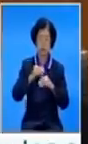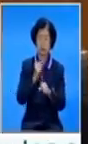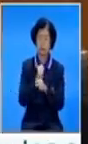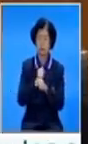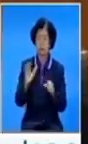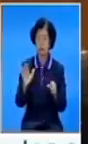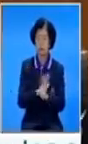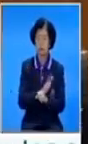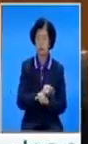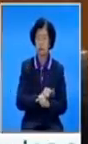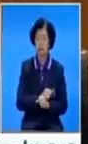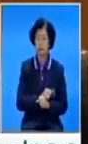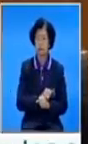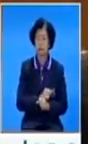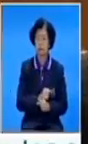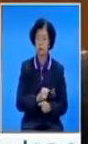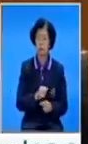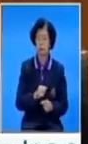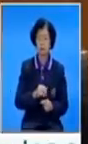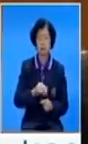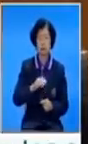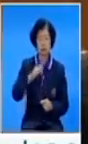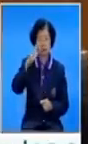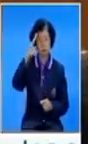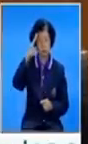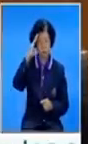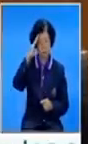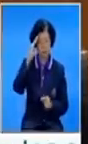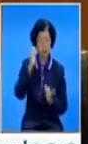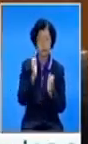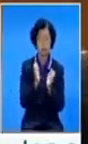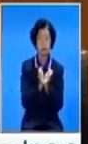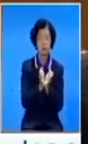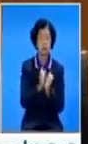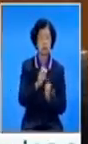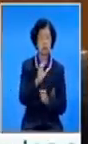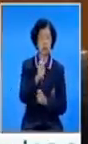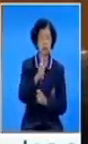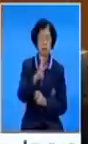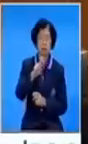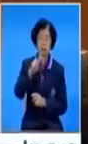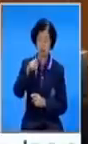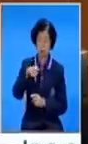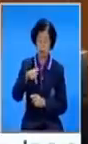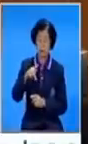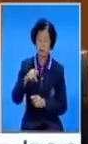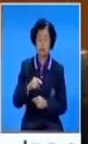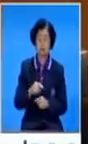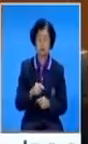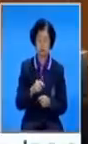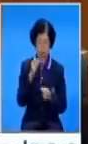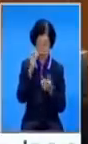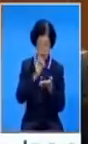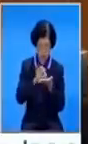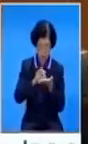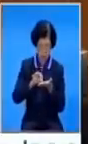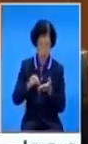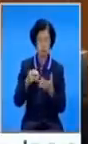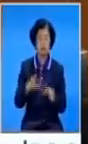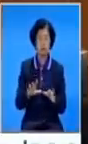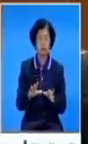ให้ท่านพลตำรวจวรพงศ์จดไปโดยละเอียดแล้วนะครับเราก็จะไปจีรนัย